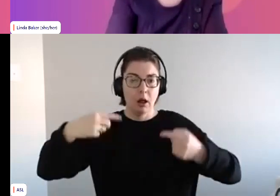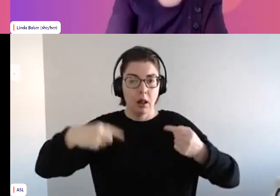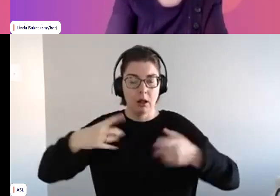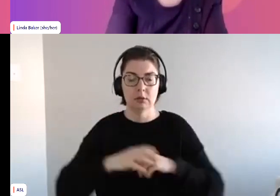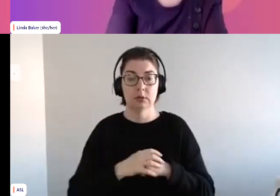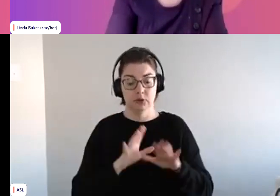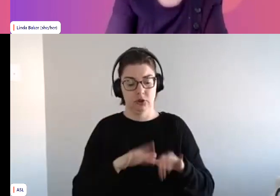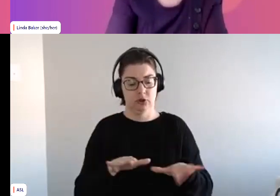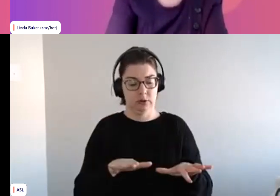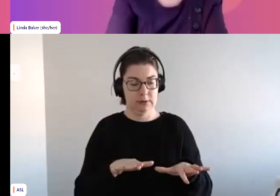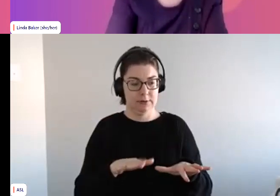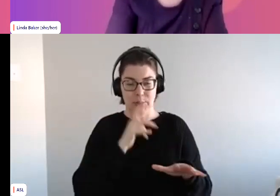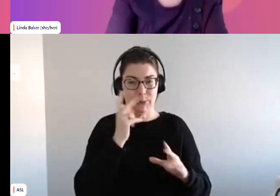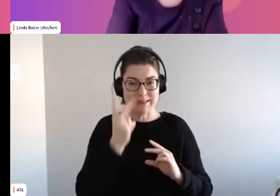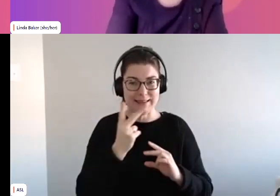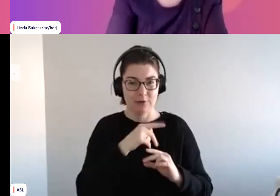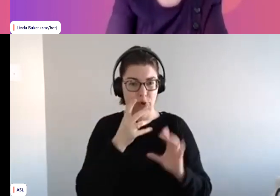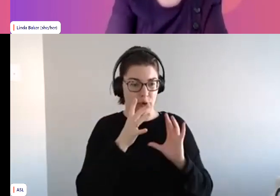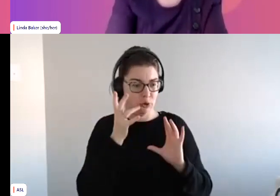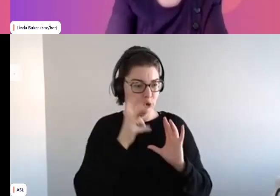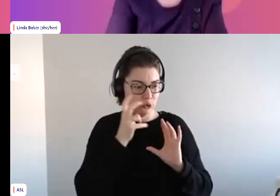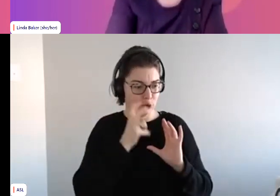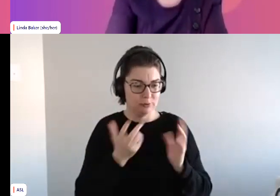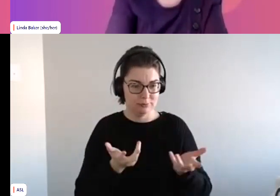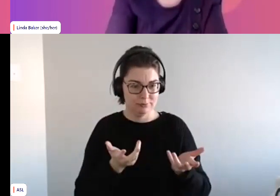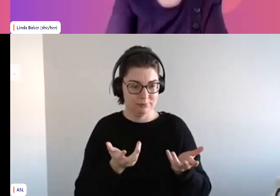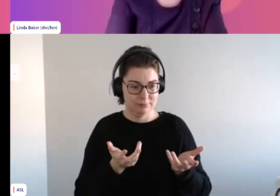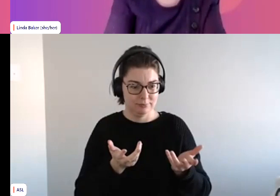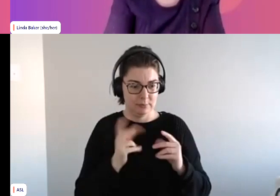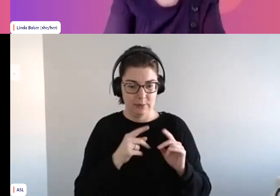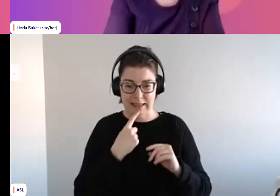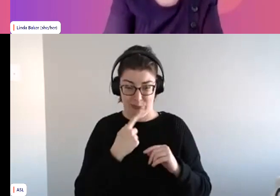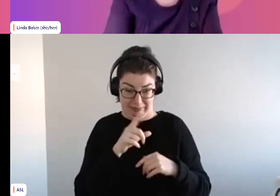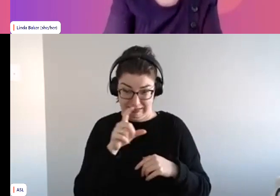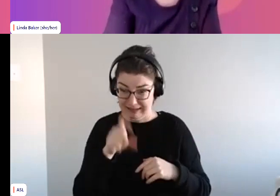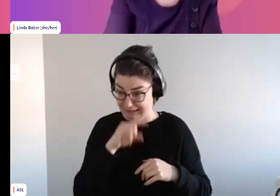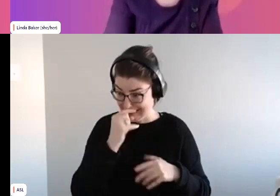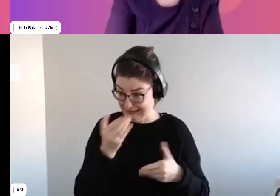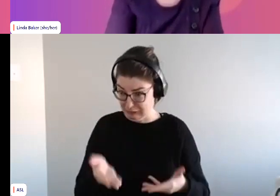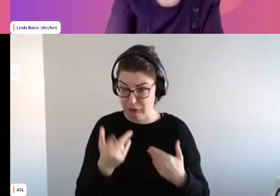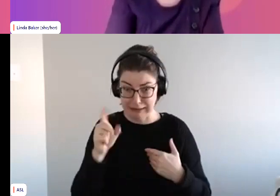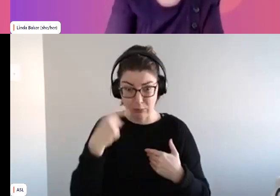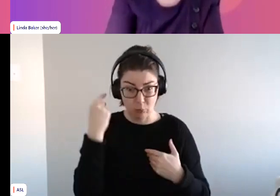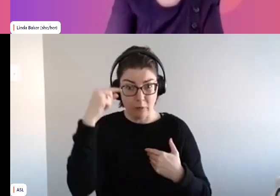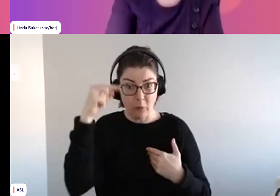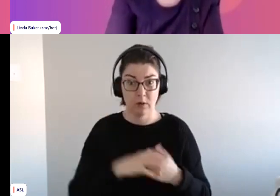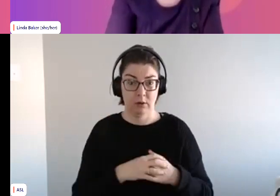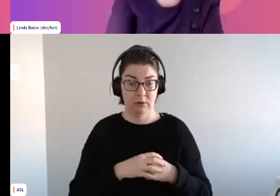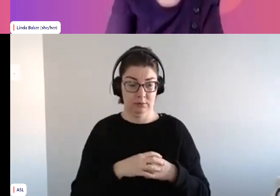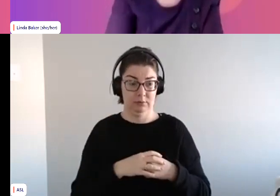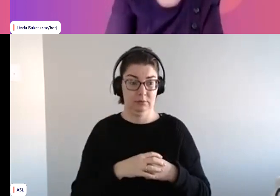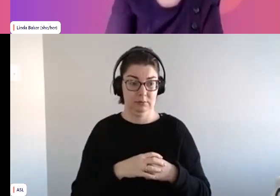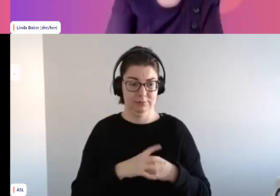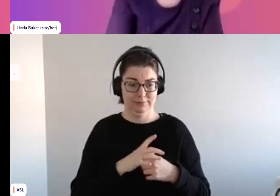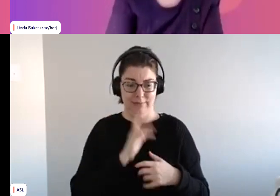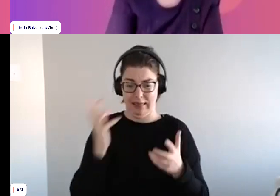des adultes qui réglent leur conflits les enfants ne sont ni vu ni entendu et les gens se disent ce qu'il faut vraiment que